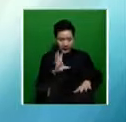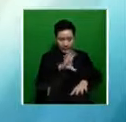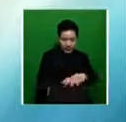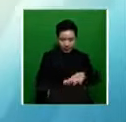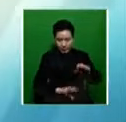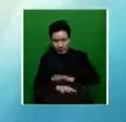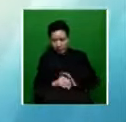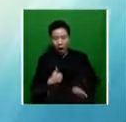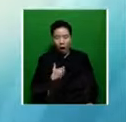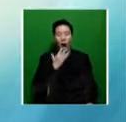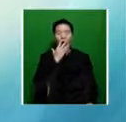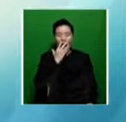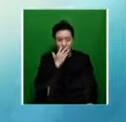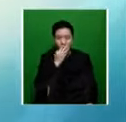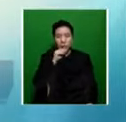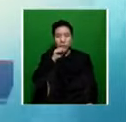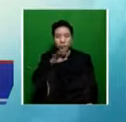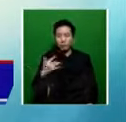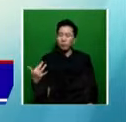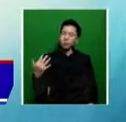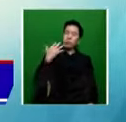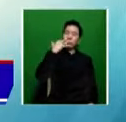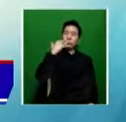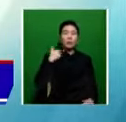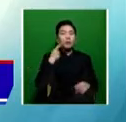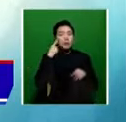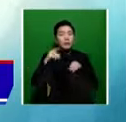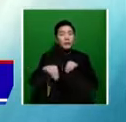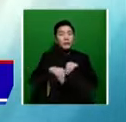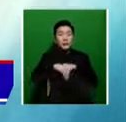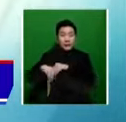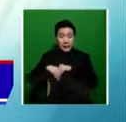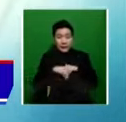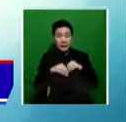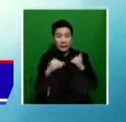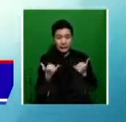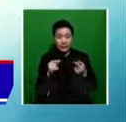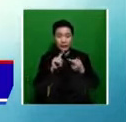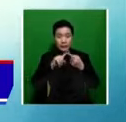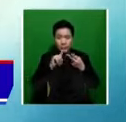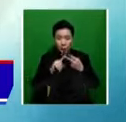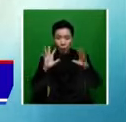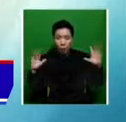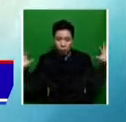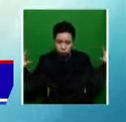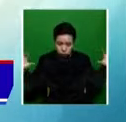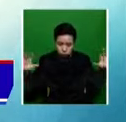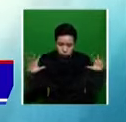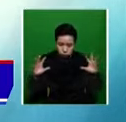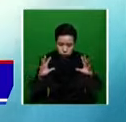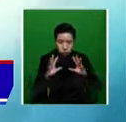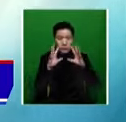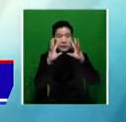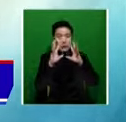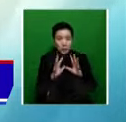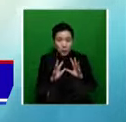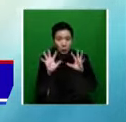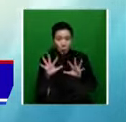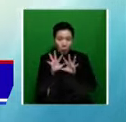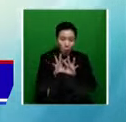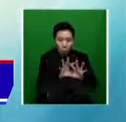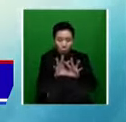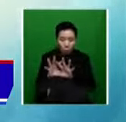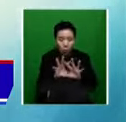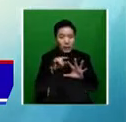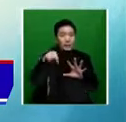จากการไอจามในระยะใกล้ๆนะครับติดจากการรวมตัวของประชาชนหมู่มาก